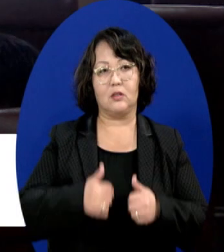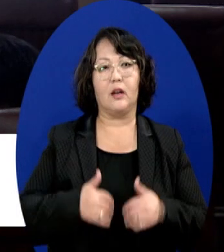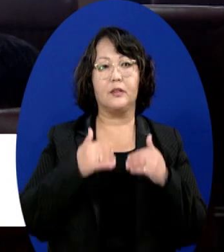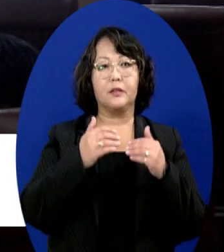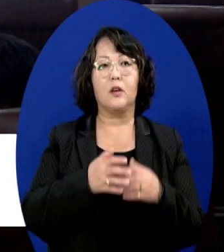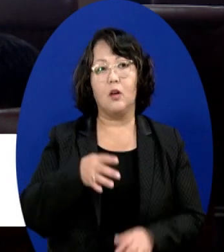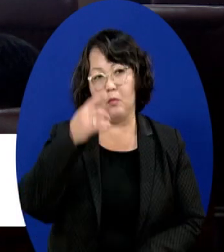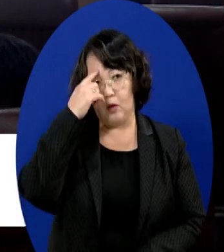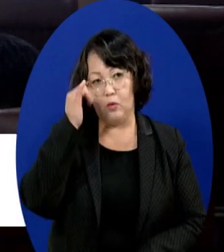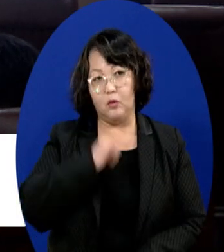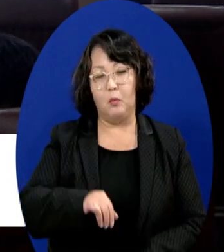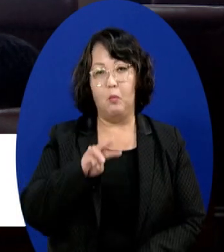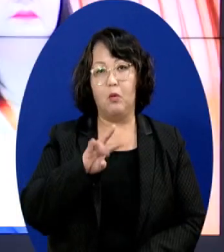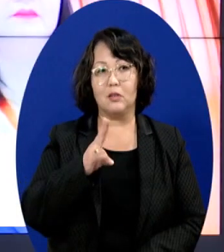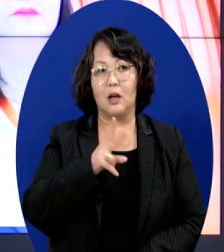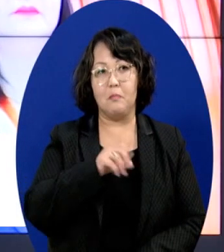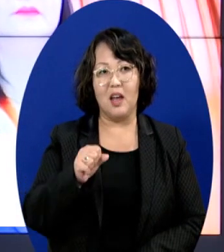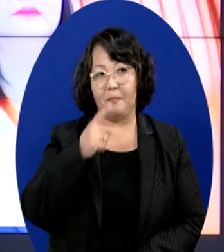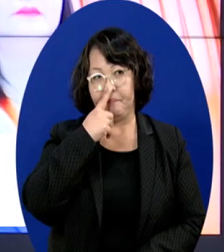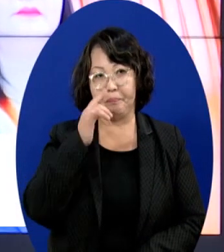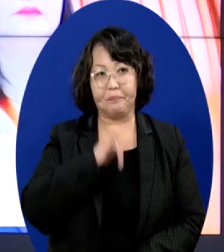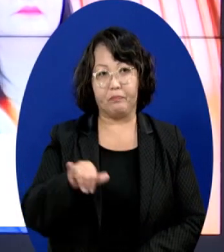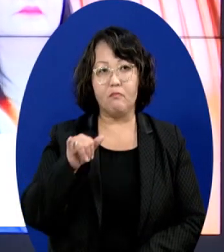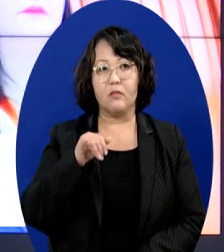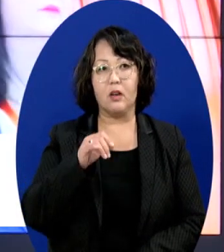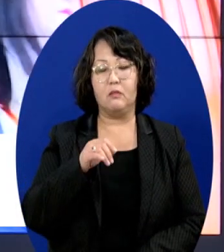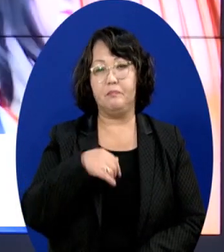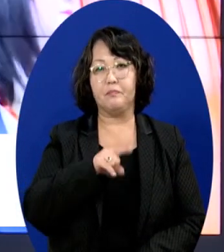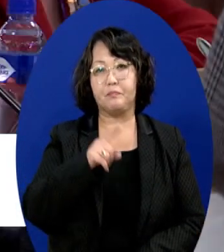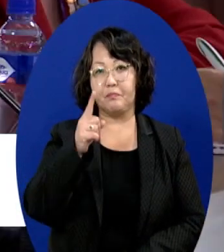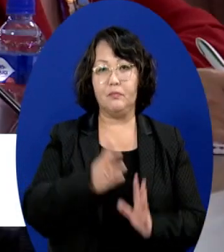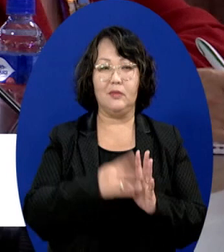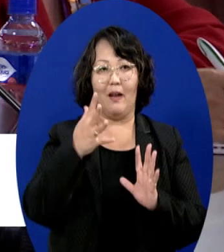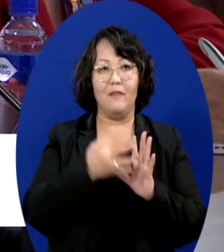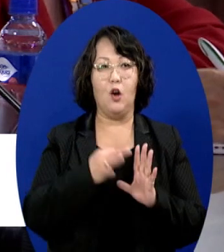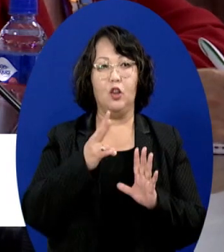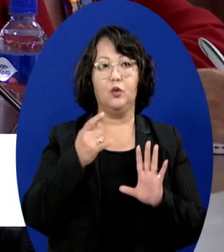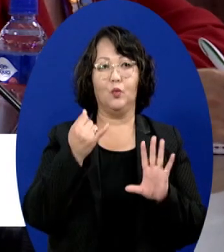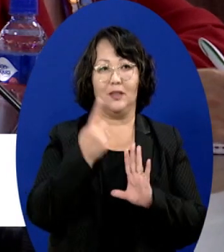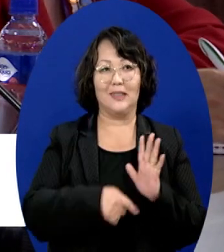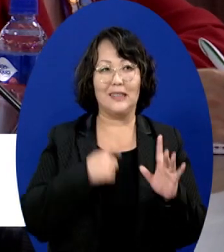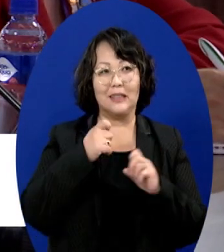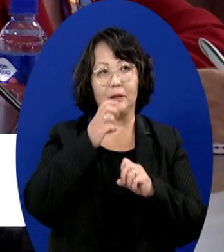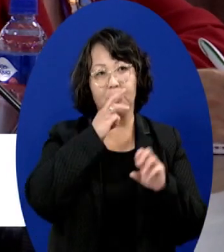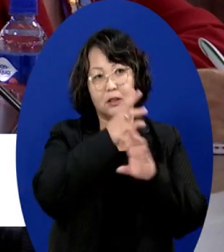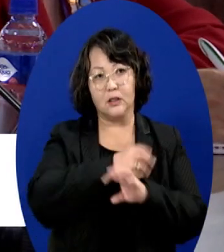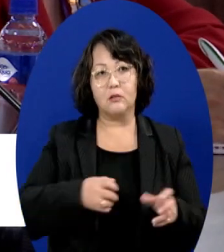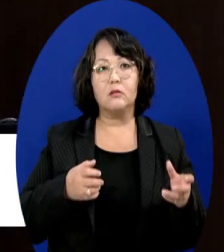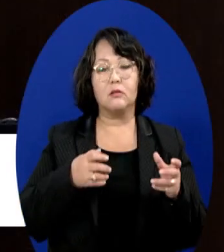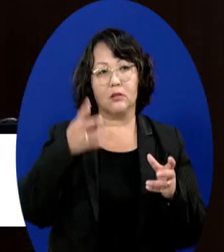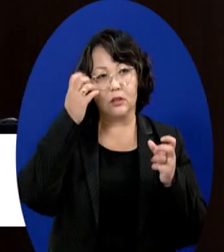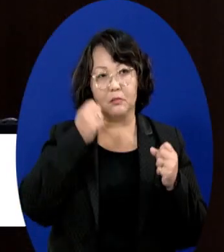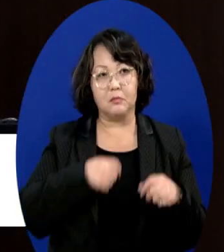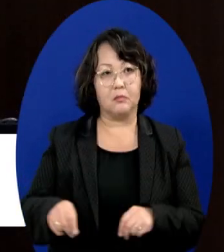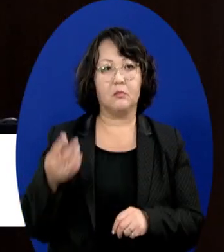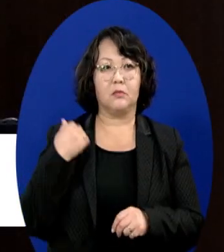Монгол улсын Монцамэ бүгд найрамдах Хятад ард улсын Синхуа агентлагууд 1958 оны 6-р сард харилцан мэдээлэл солилцох санамжчиг байгуулж